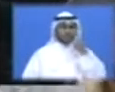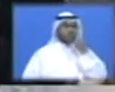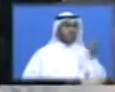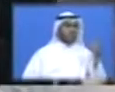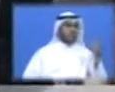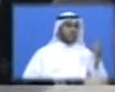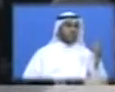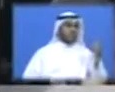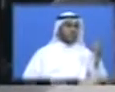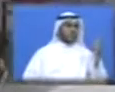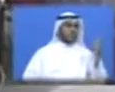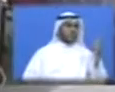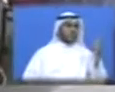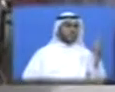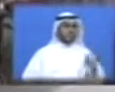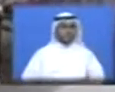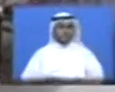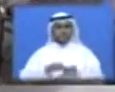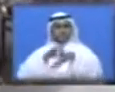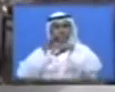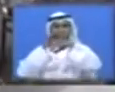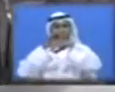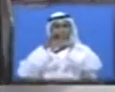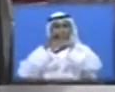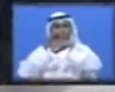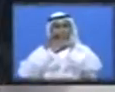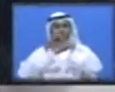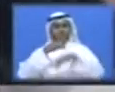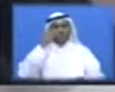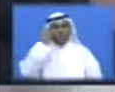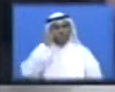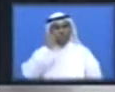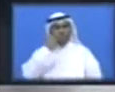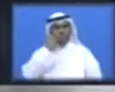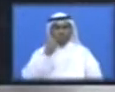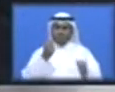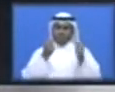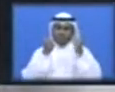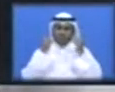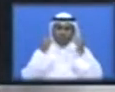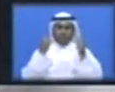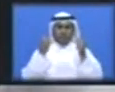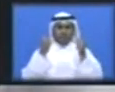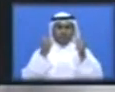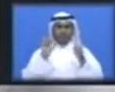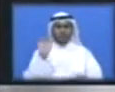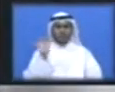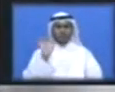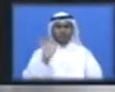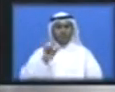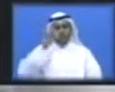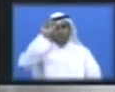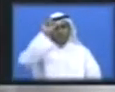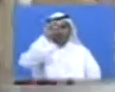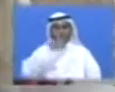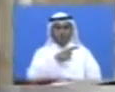100 عائلة سورية لاجئة انضمت لقوافل من اللاجئين السوريين الذين استفادوا وما زالوا من تغطية المساعدات الإغاثية الكويتية